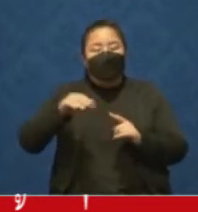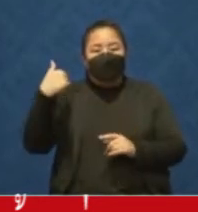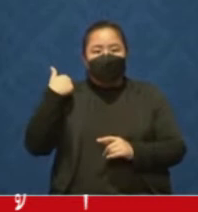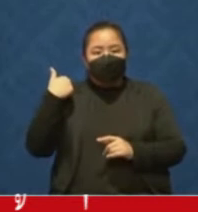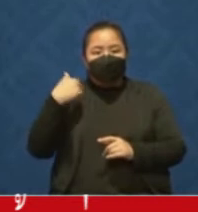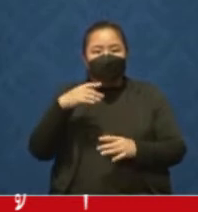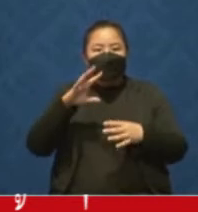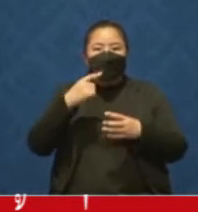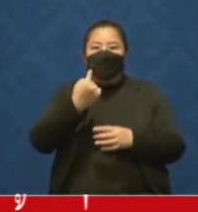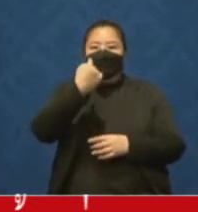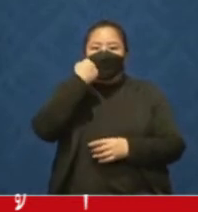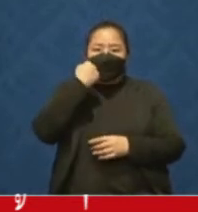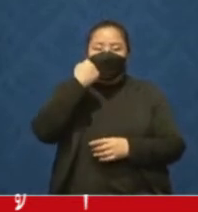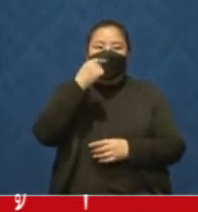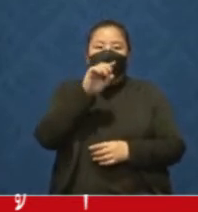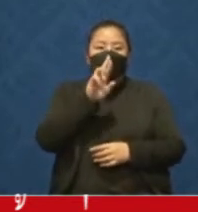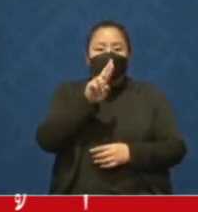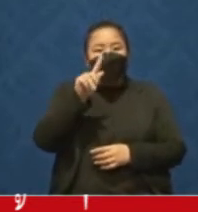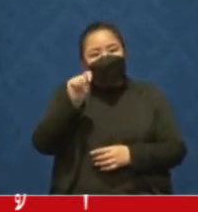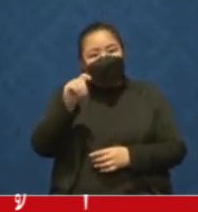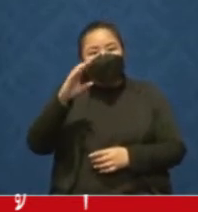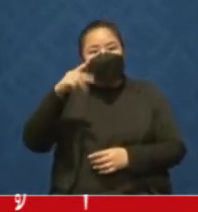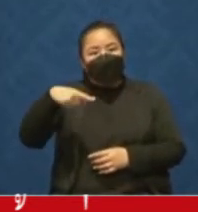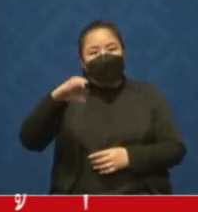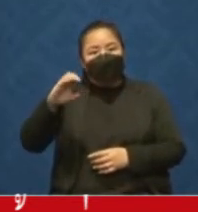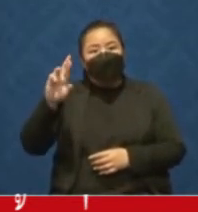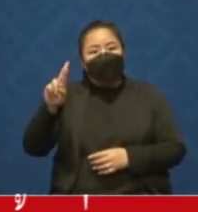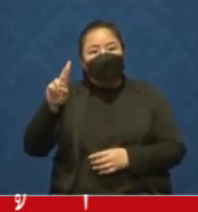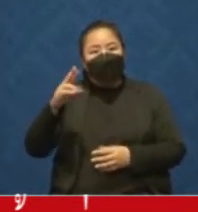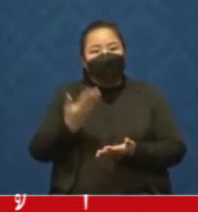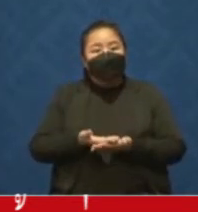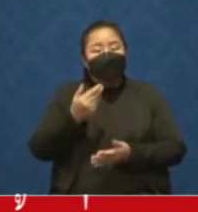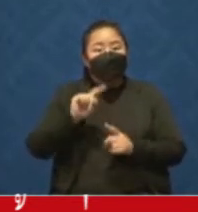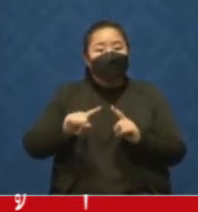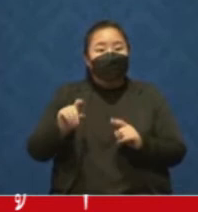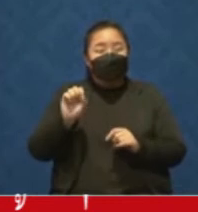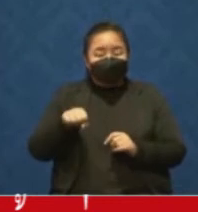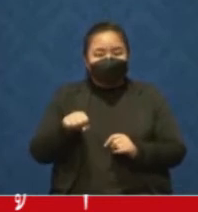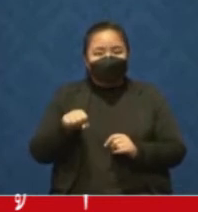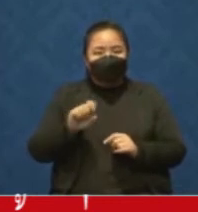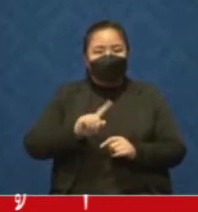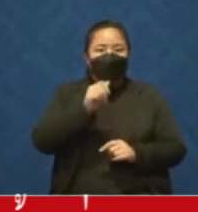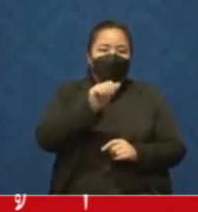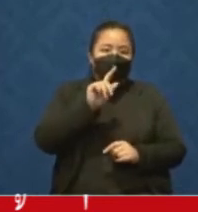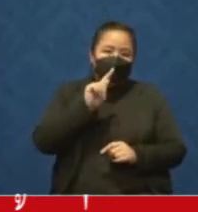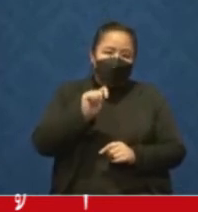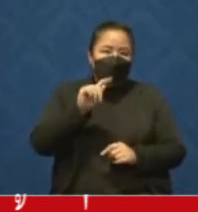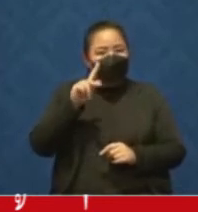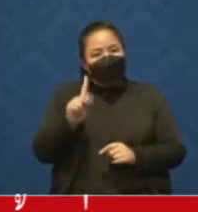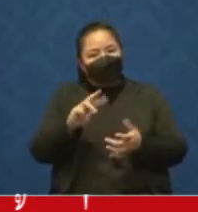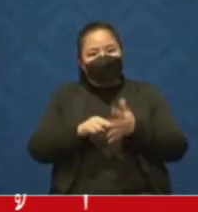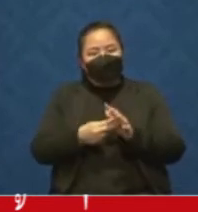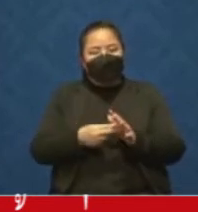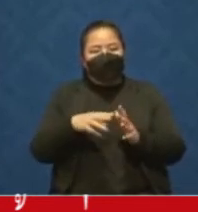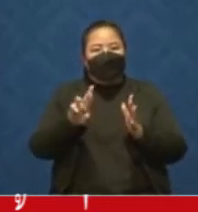PCR มัเปลืองตรวด ATKีกวาแตถ้าตรวด ATK ทราบก็ไม่เข้าระบบไม่เข้าการรายง